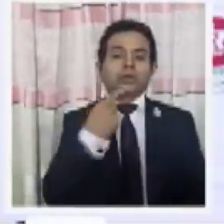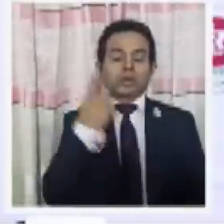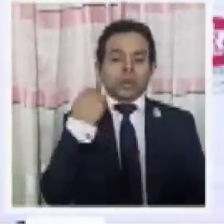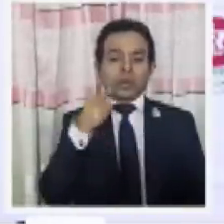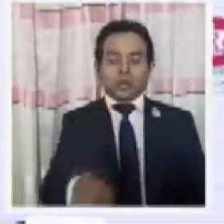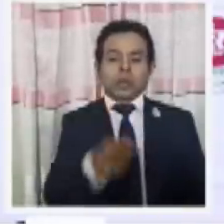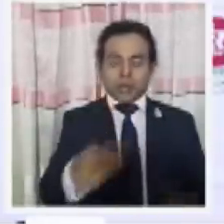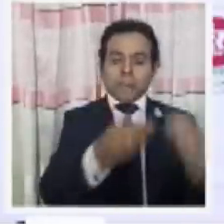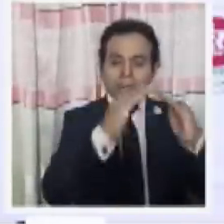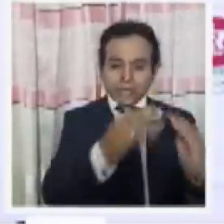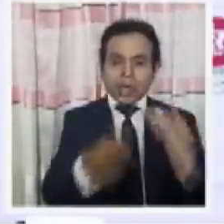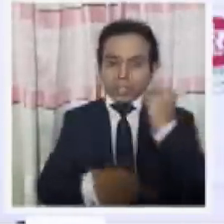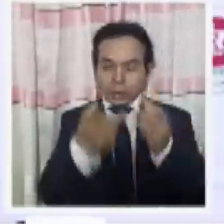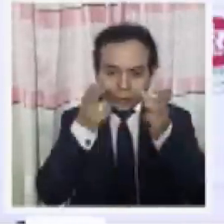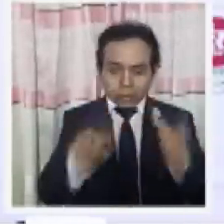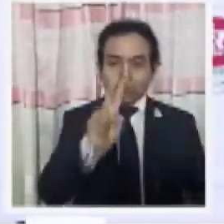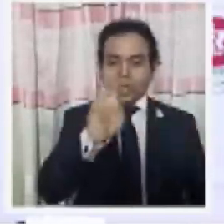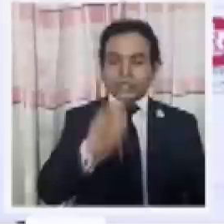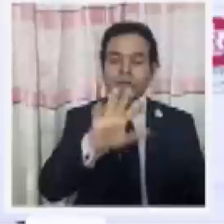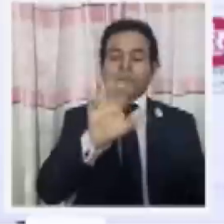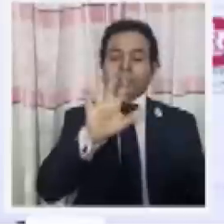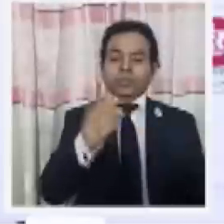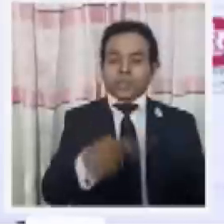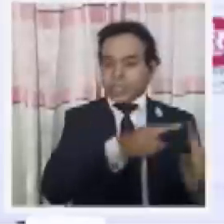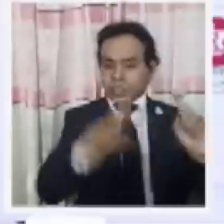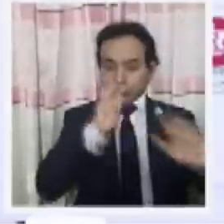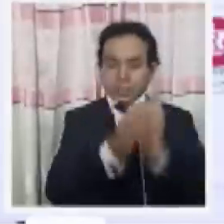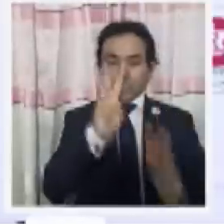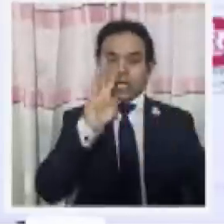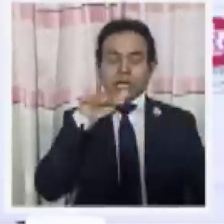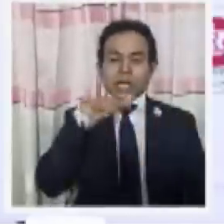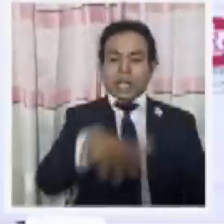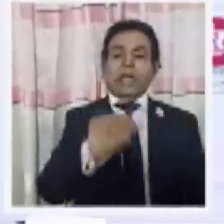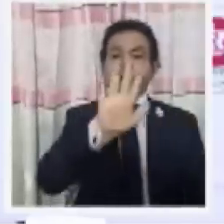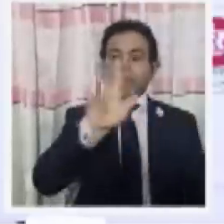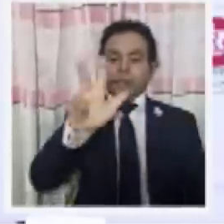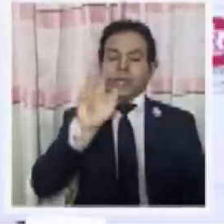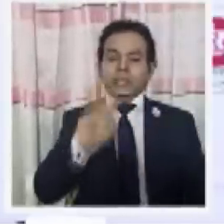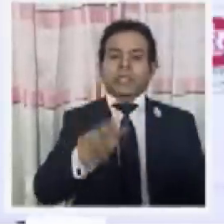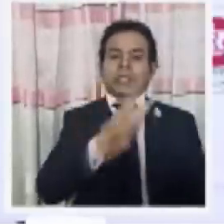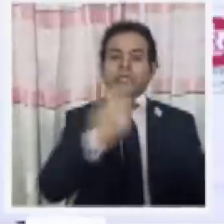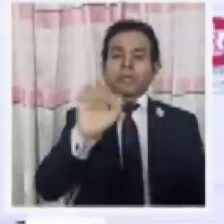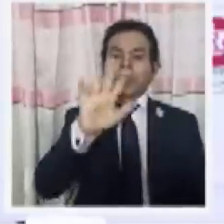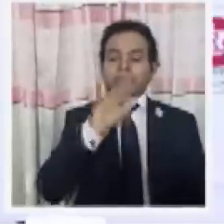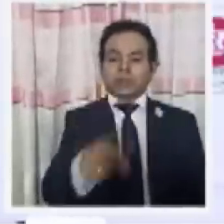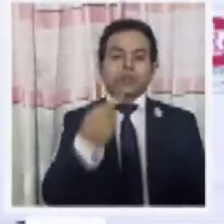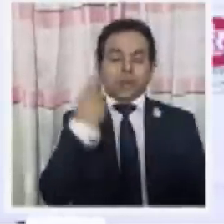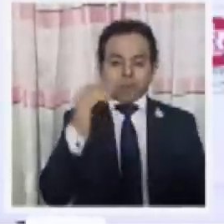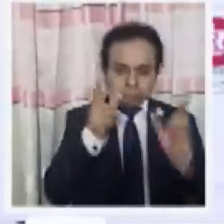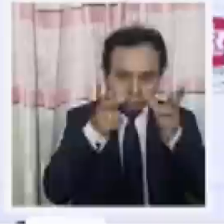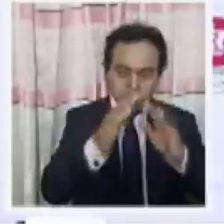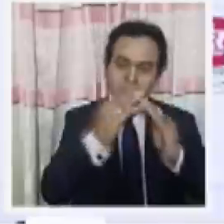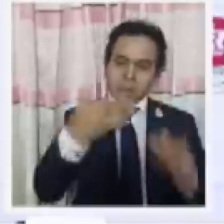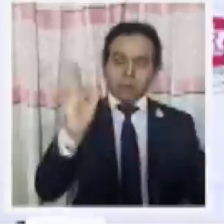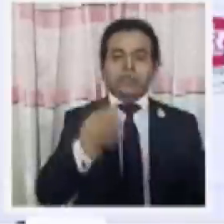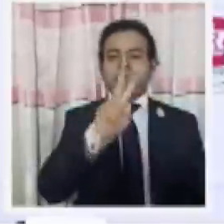বর্তমানে আইসোলেশনে আছেন 17,660 জন। 24 ঘন্টায় কোয়ারেন্টাইনে যুক্ত হয়েছেন 2,050 জন, এ